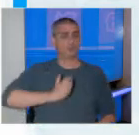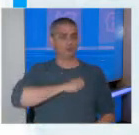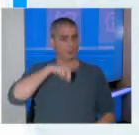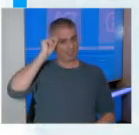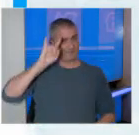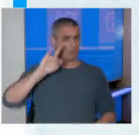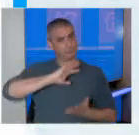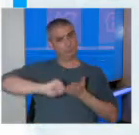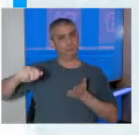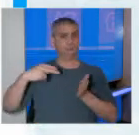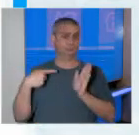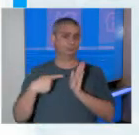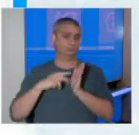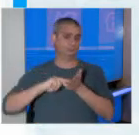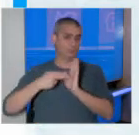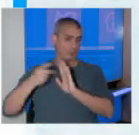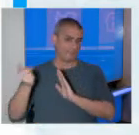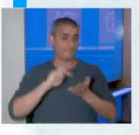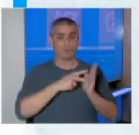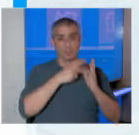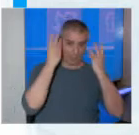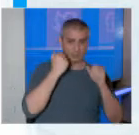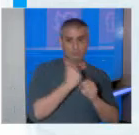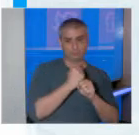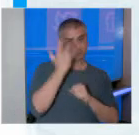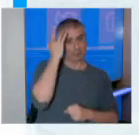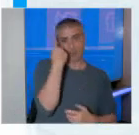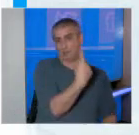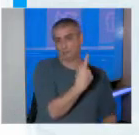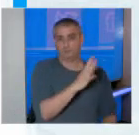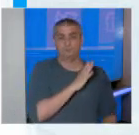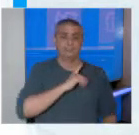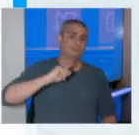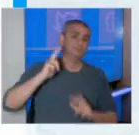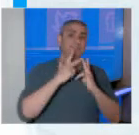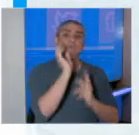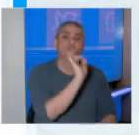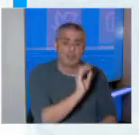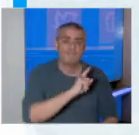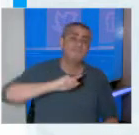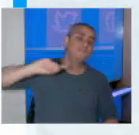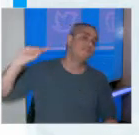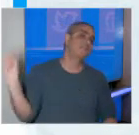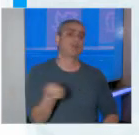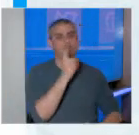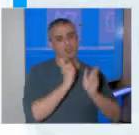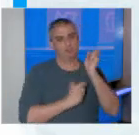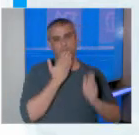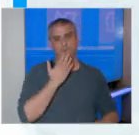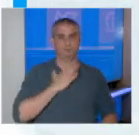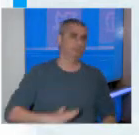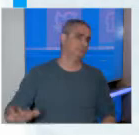ידי חולדאי לצרכים פוליטיים, והפוליטיקאים החרדים עושים דין לעצמם ומסגנים את הציבור שלהם ואת